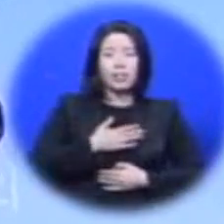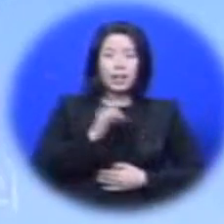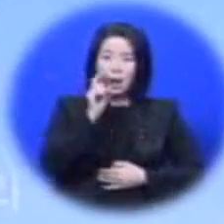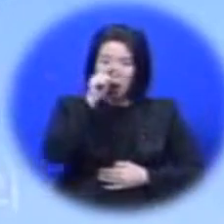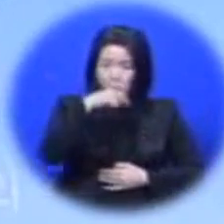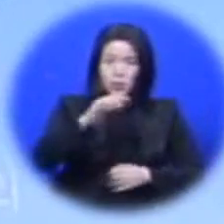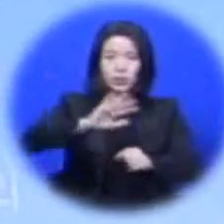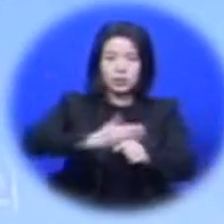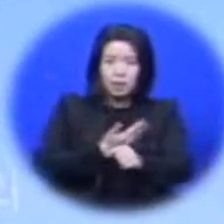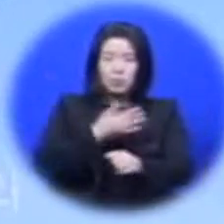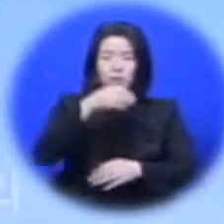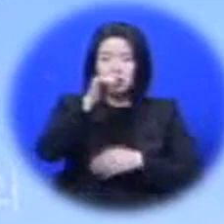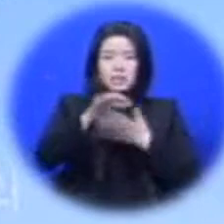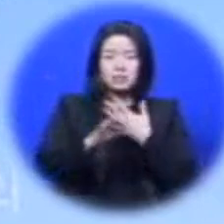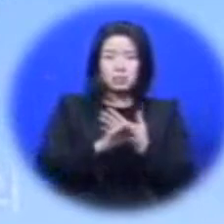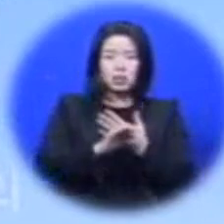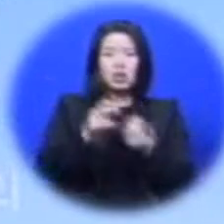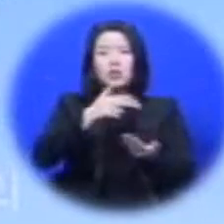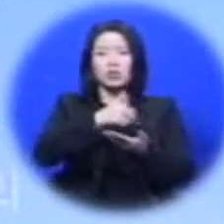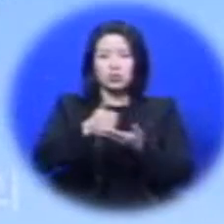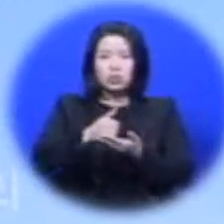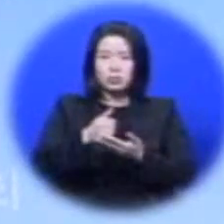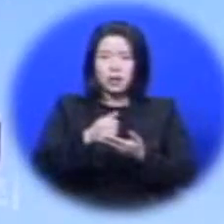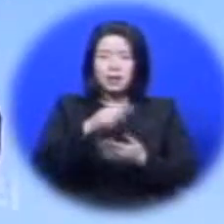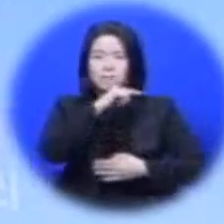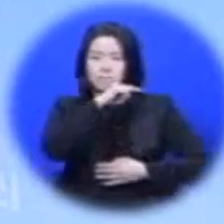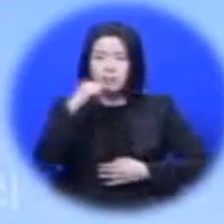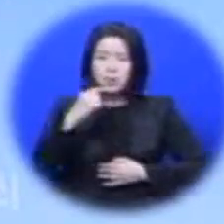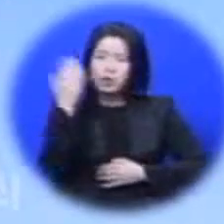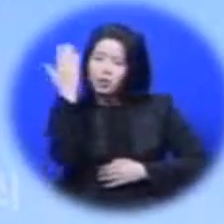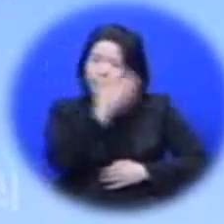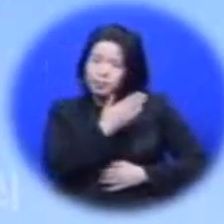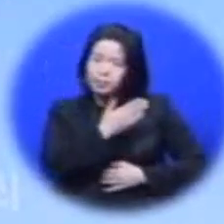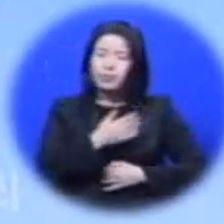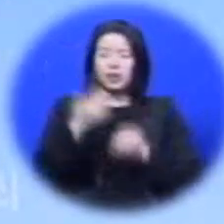있고 잘못이 있으면 주님의 보혈로 씻음을 받고